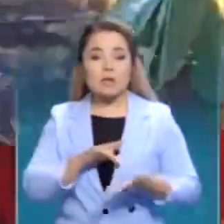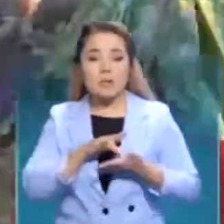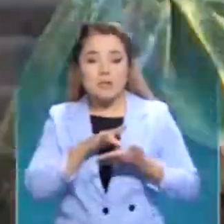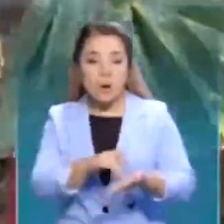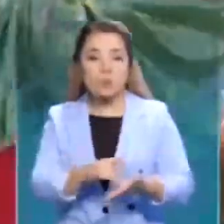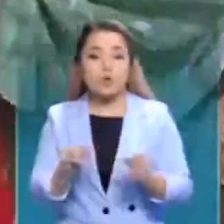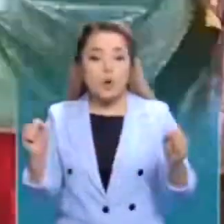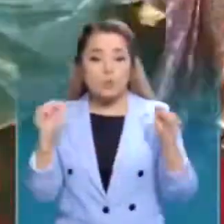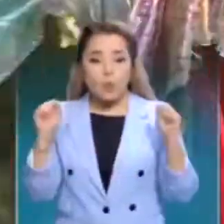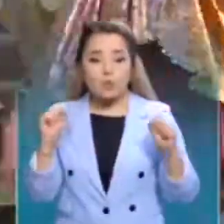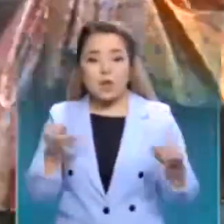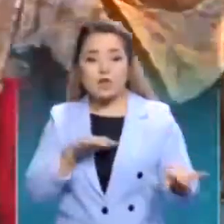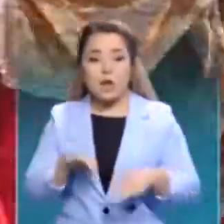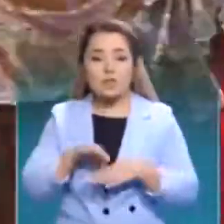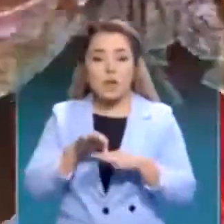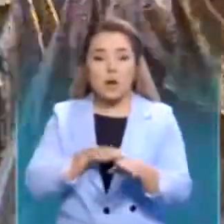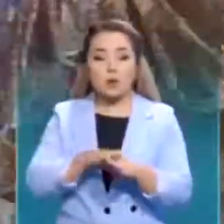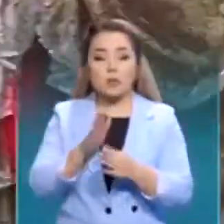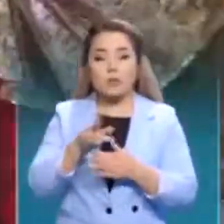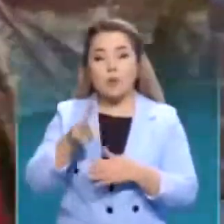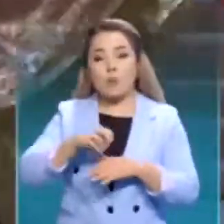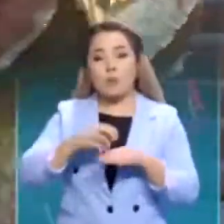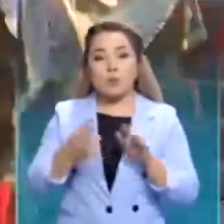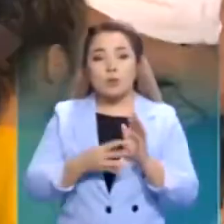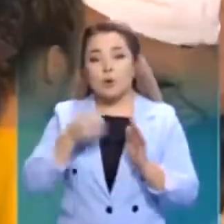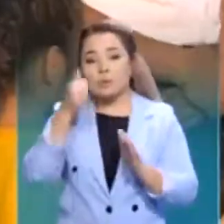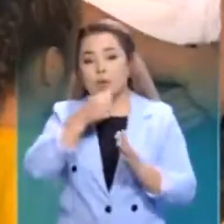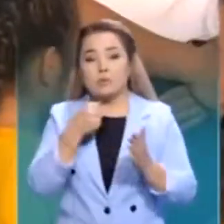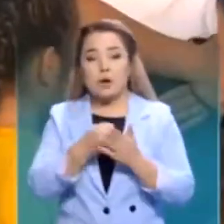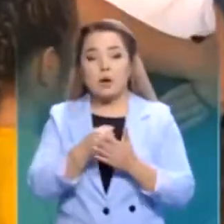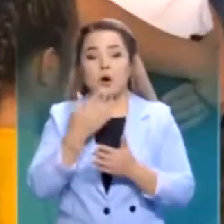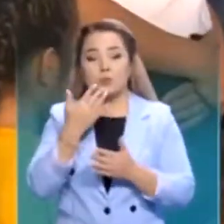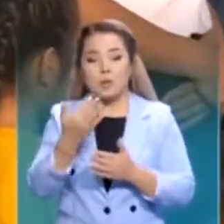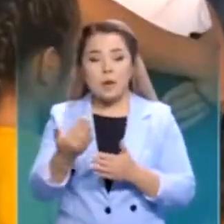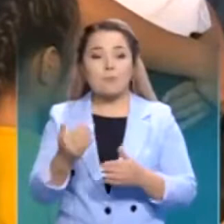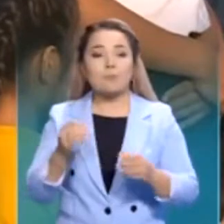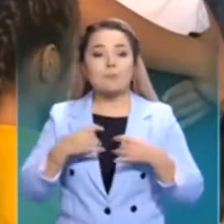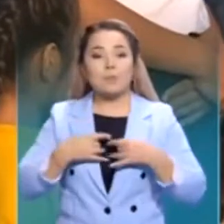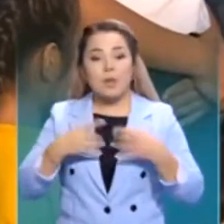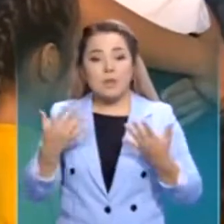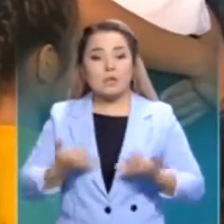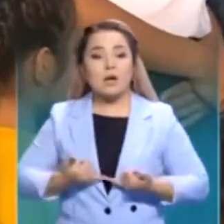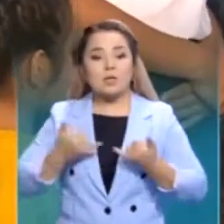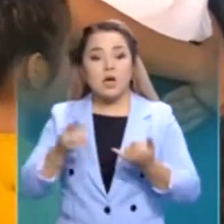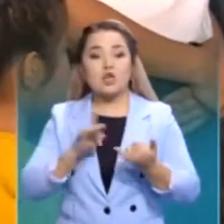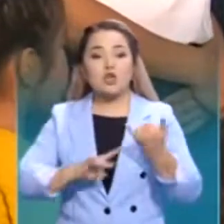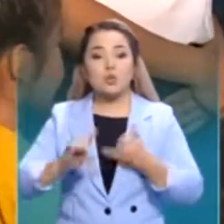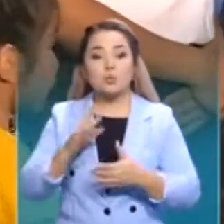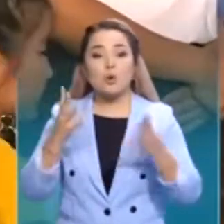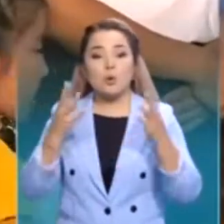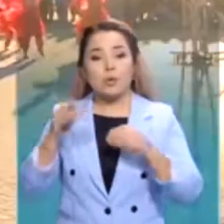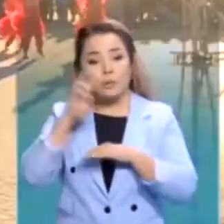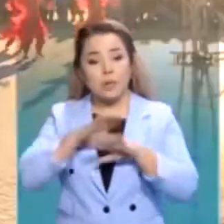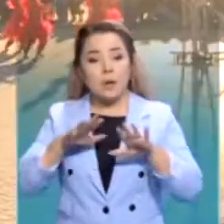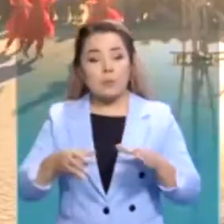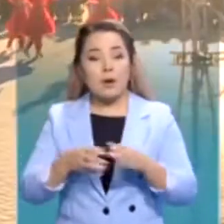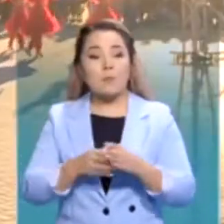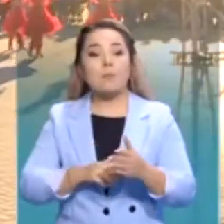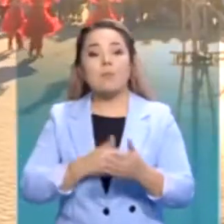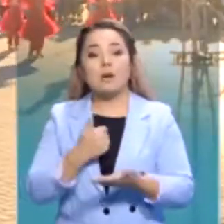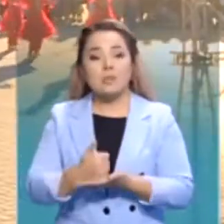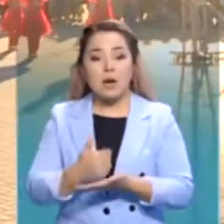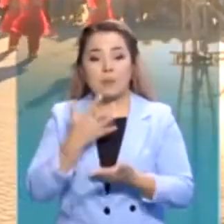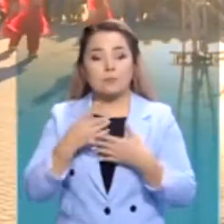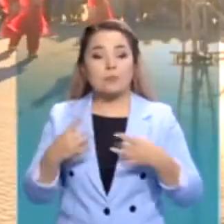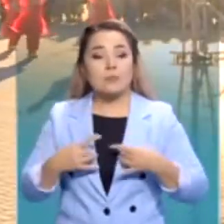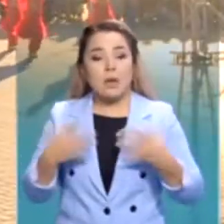спорттық шаралар өтеді. 2009 жылға дейін ұлттық және мемлекеттік мереке ретінде аталып келген республика күні еліміздің басты